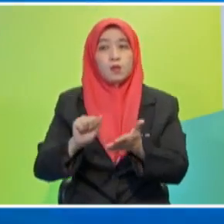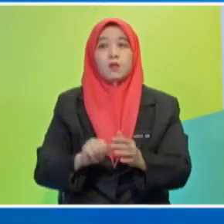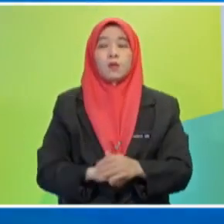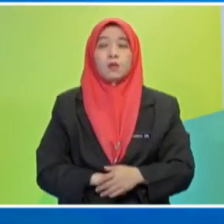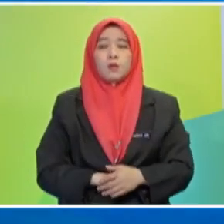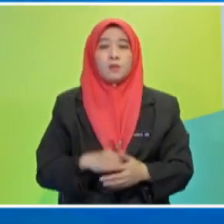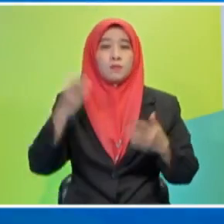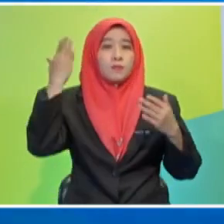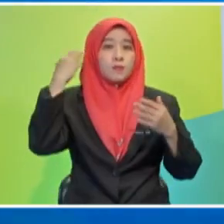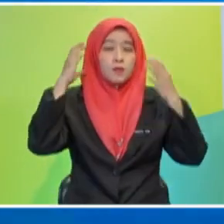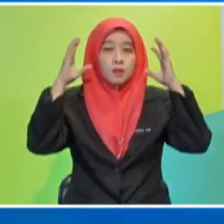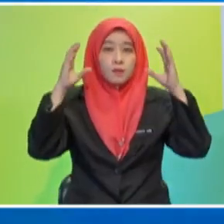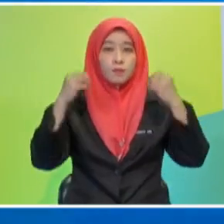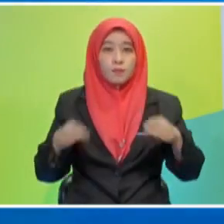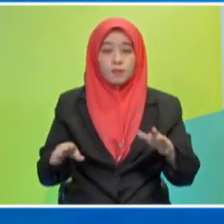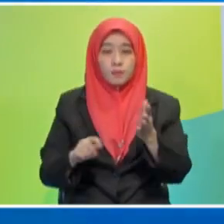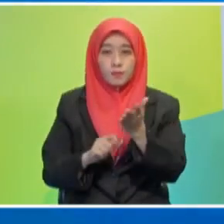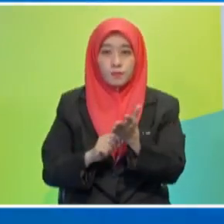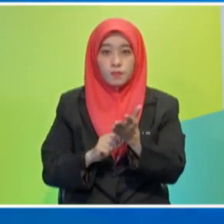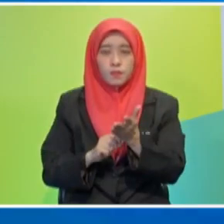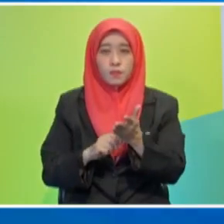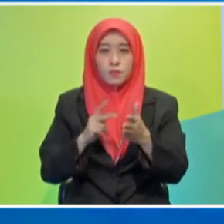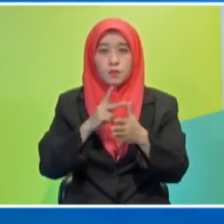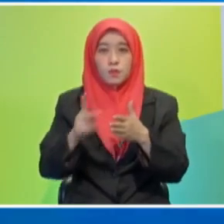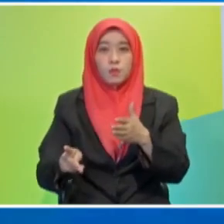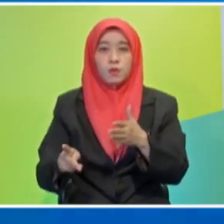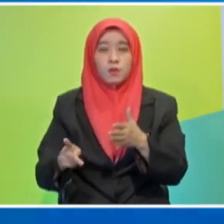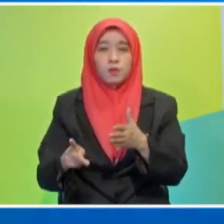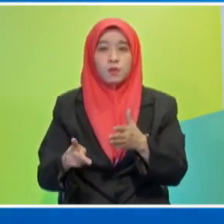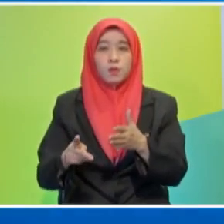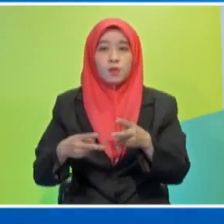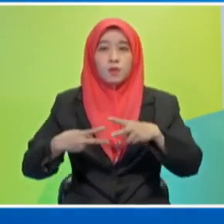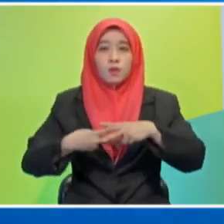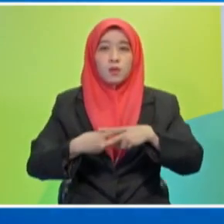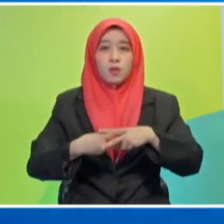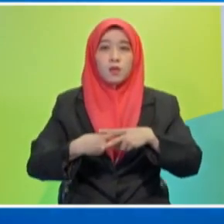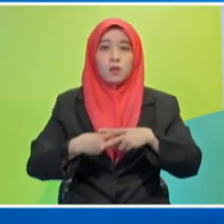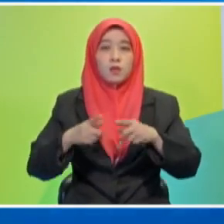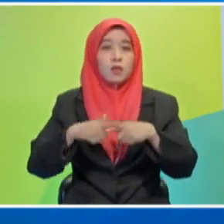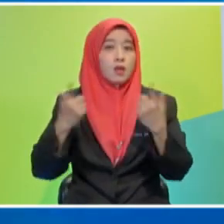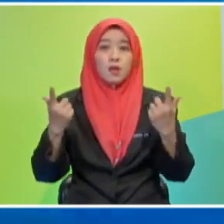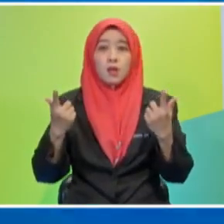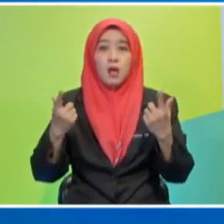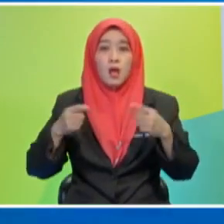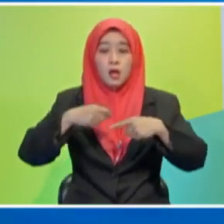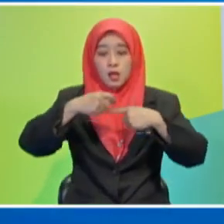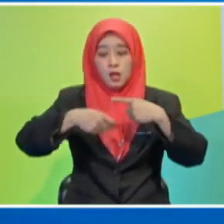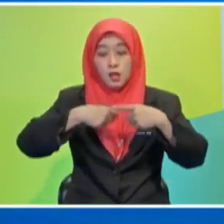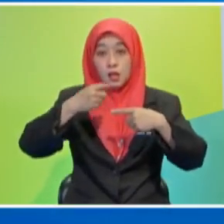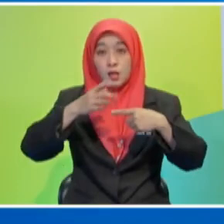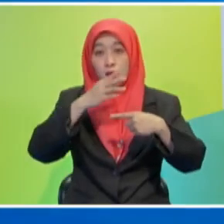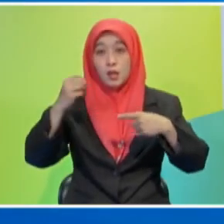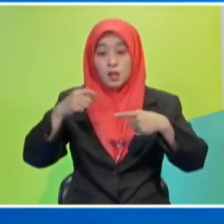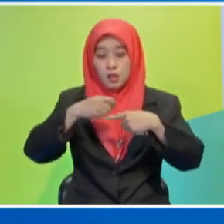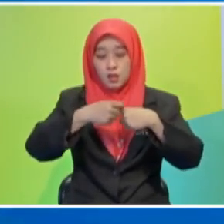tambah 2 lagi komponen mekanikal selain daripada takal dan tali sawat. Apa tu? Takal dan tali sawat,